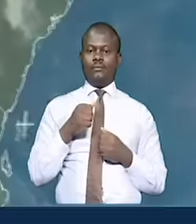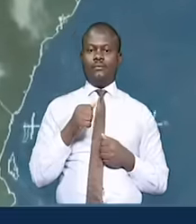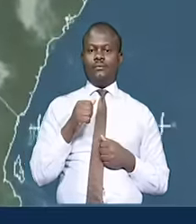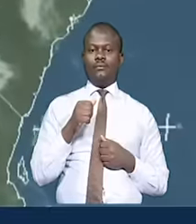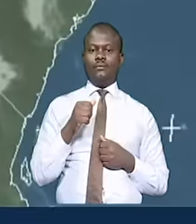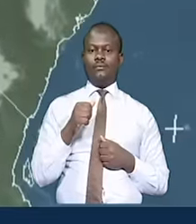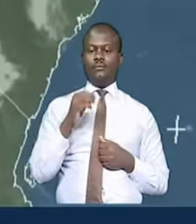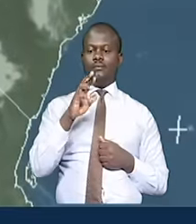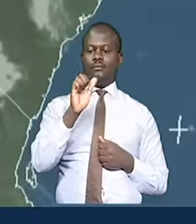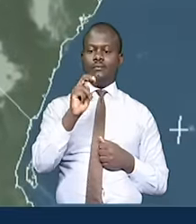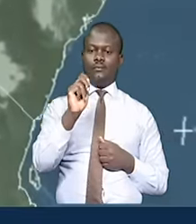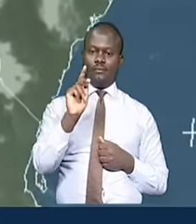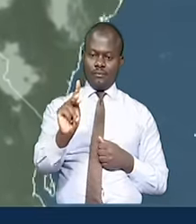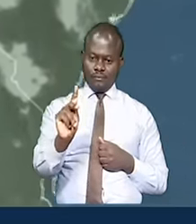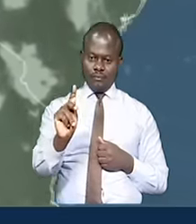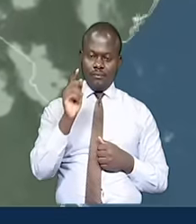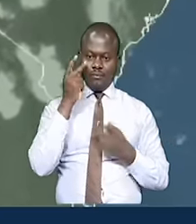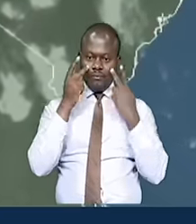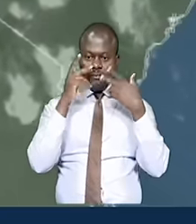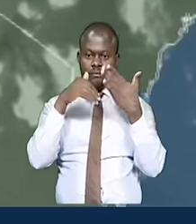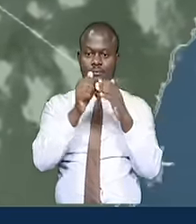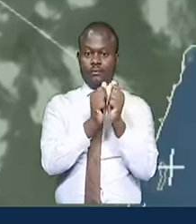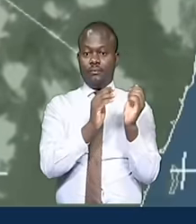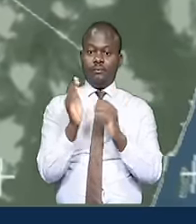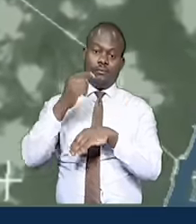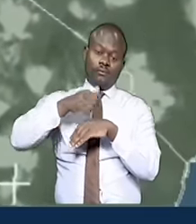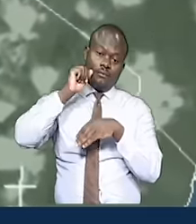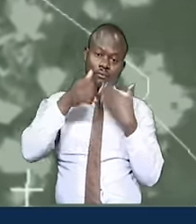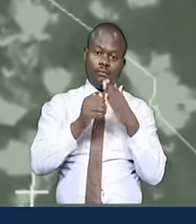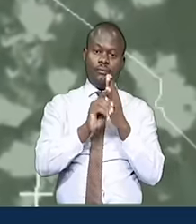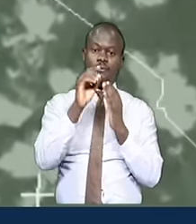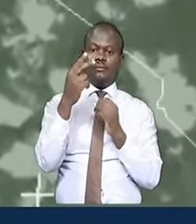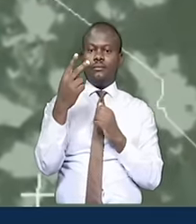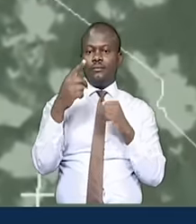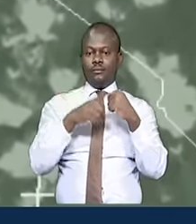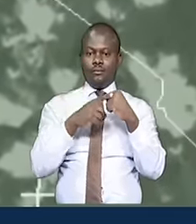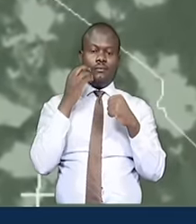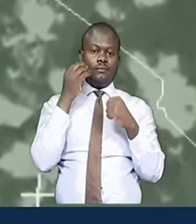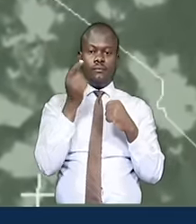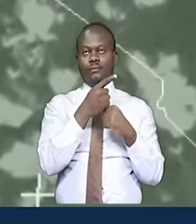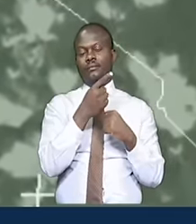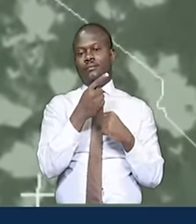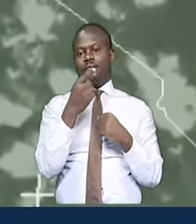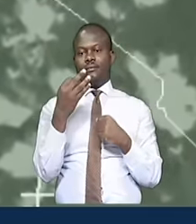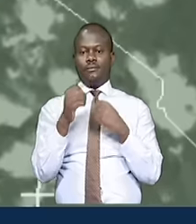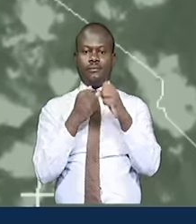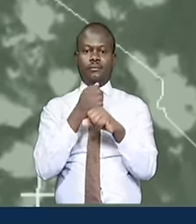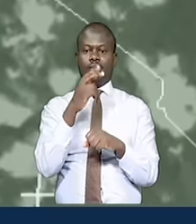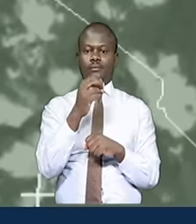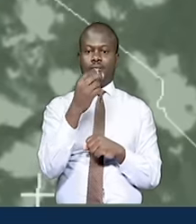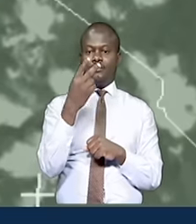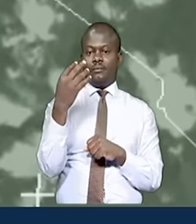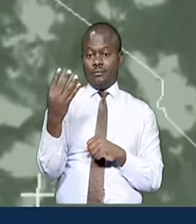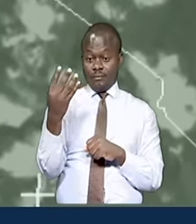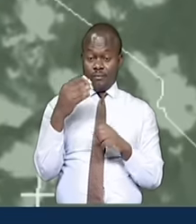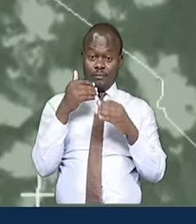nk'abandi Frank Rusanganwa tujye kurebera hamwe iteganya giye ryo ku munsi wejo ku itariki ya 26 werurwe mwaka wa 2024 ariko mbere